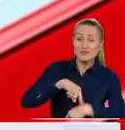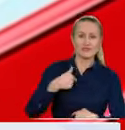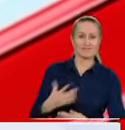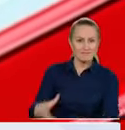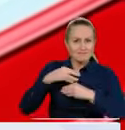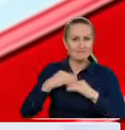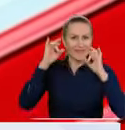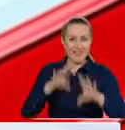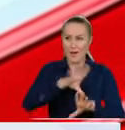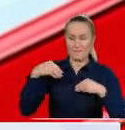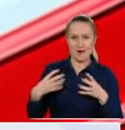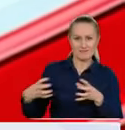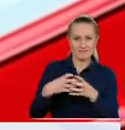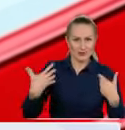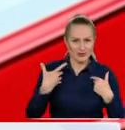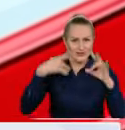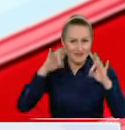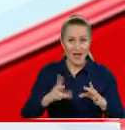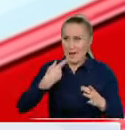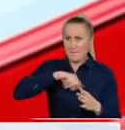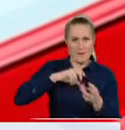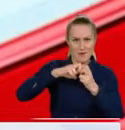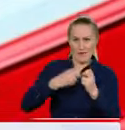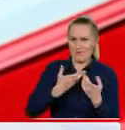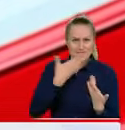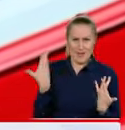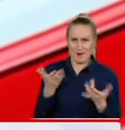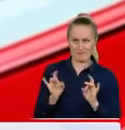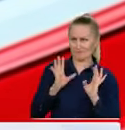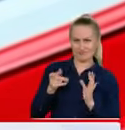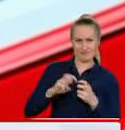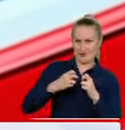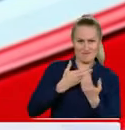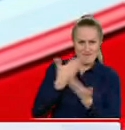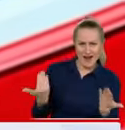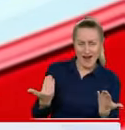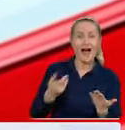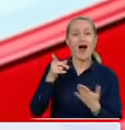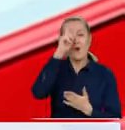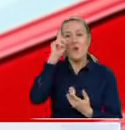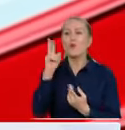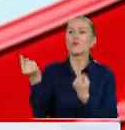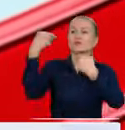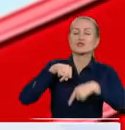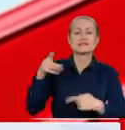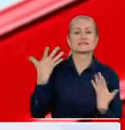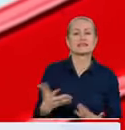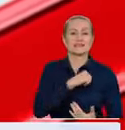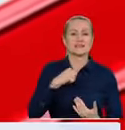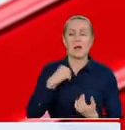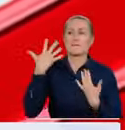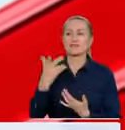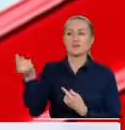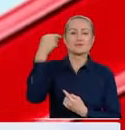nimi. I od tej strony nie mamy problemu. Natomiast to są ludzie, którzy przyjeżdżają do nas dobrowolnie. Oni chcą być w naszym kraju